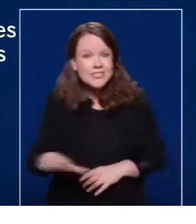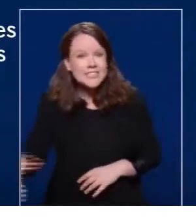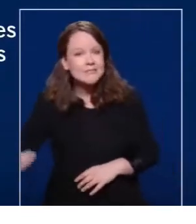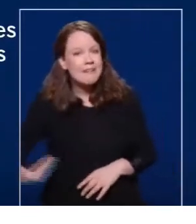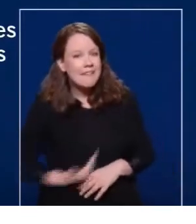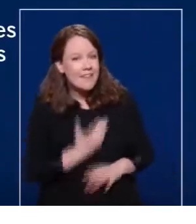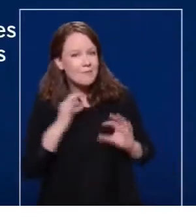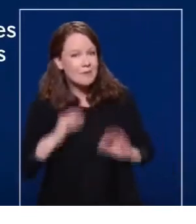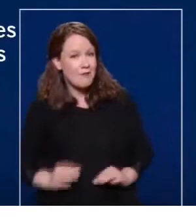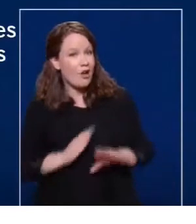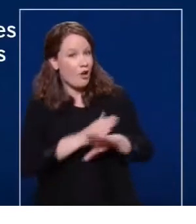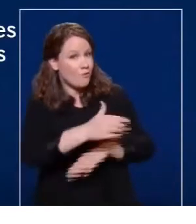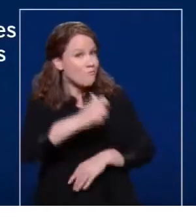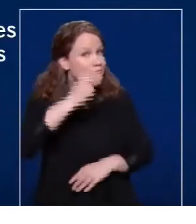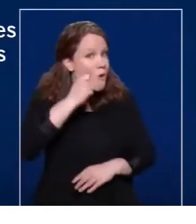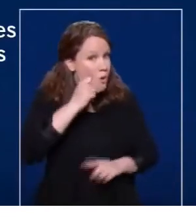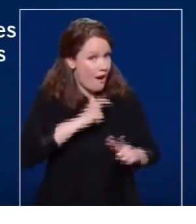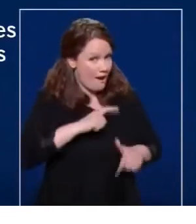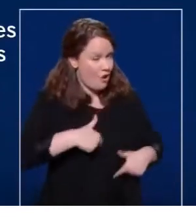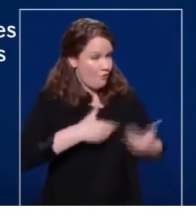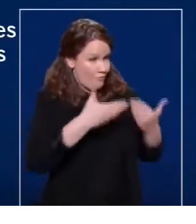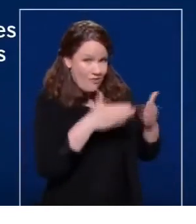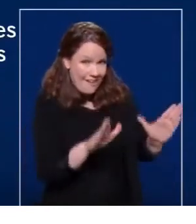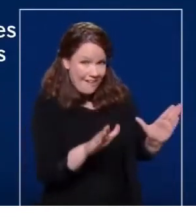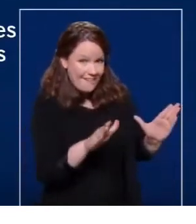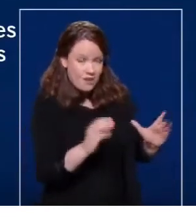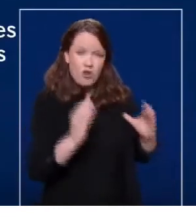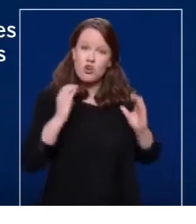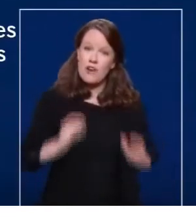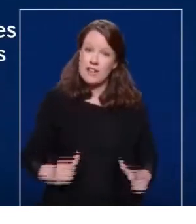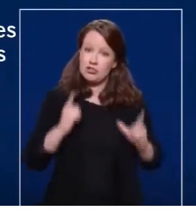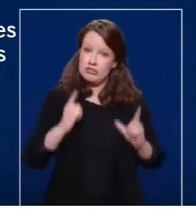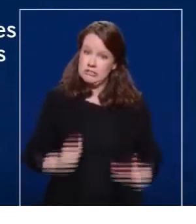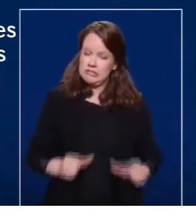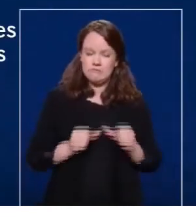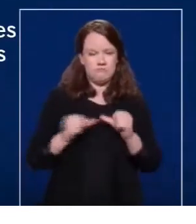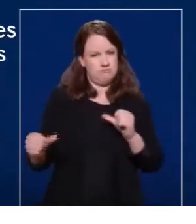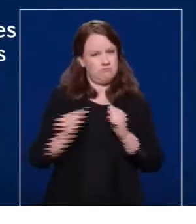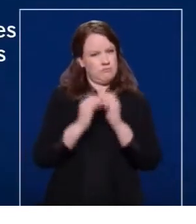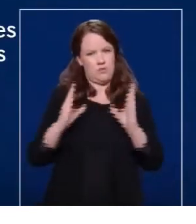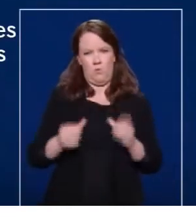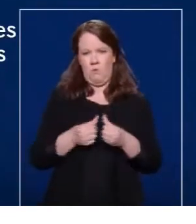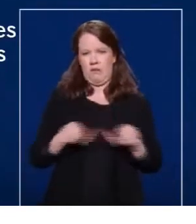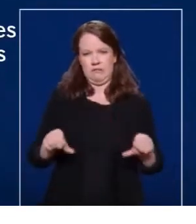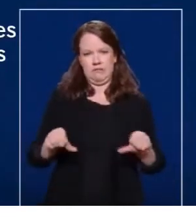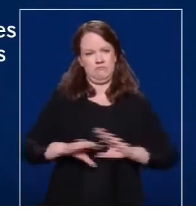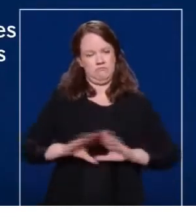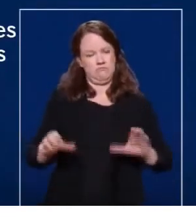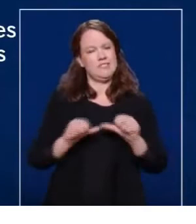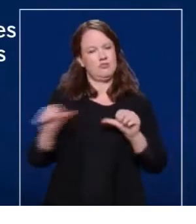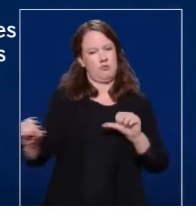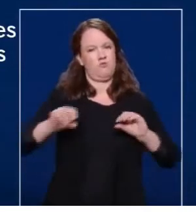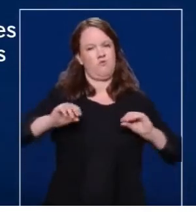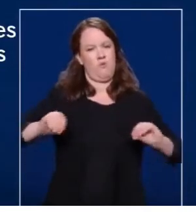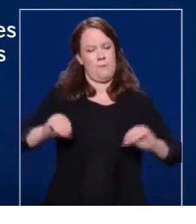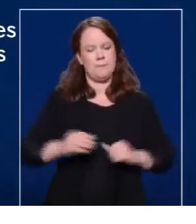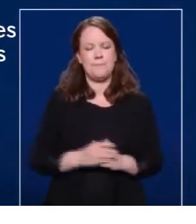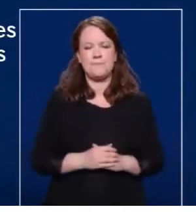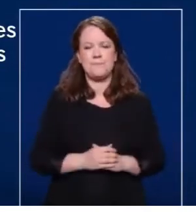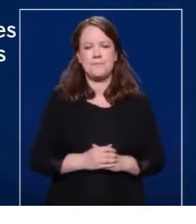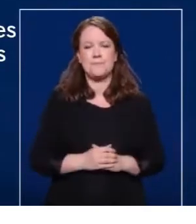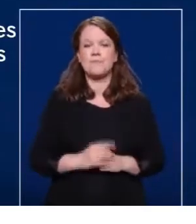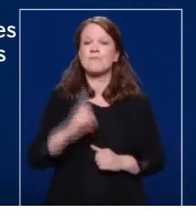maternelles et les primaires, à distance pour les collèges et les lycées. Le 3 mai, les collégiens et les lycéens pourront